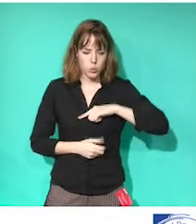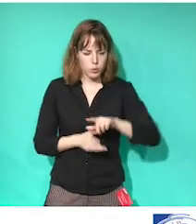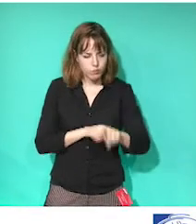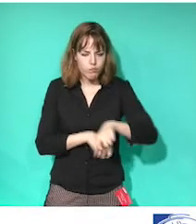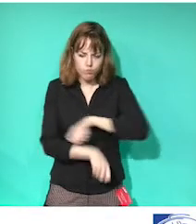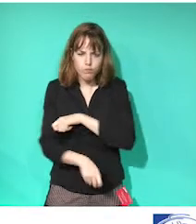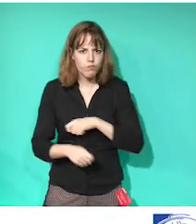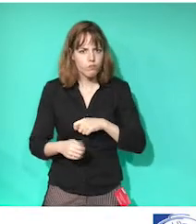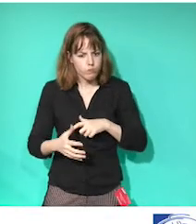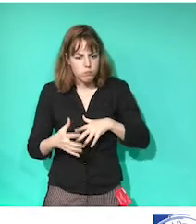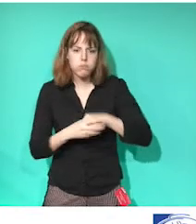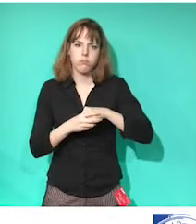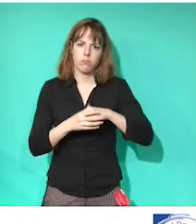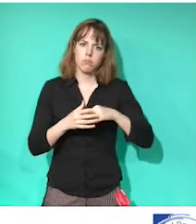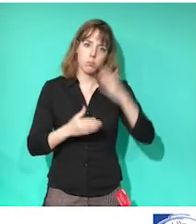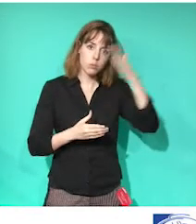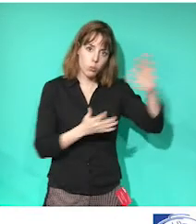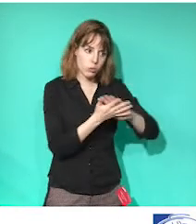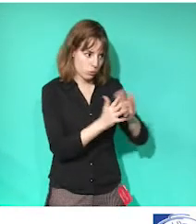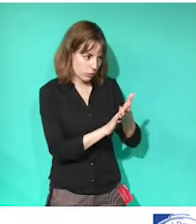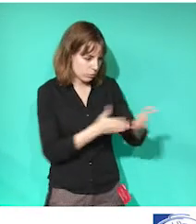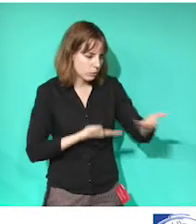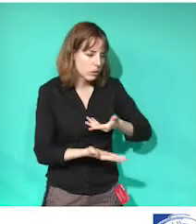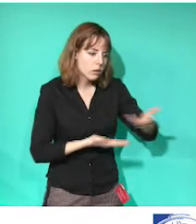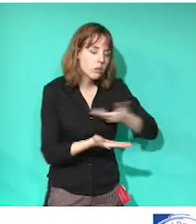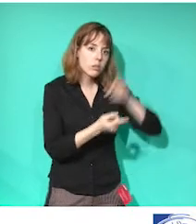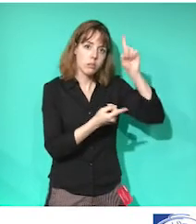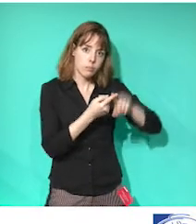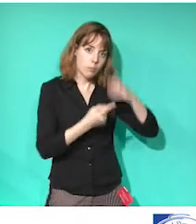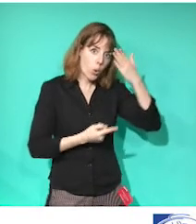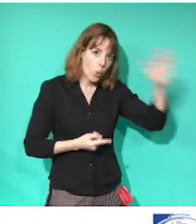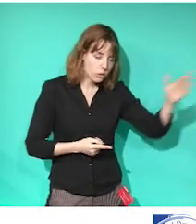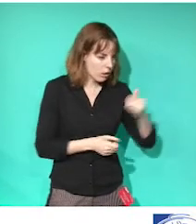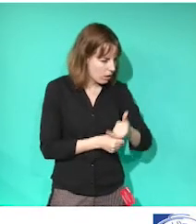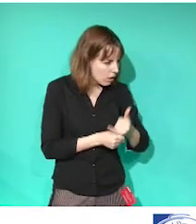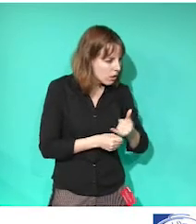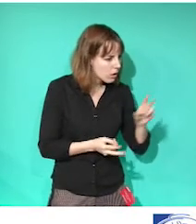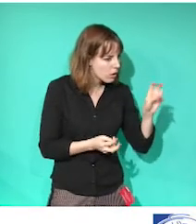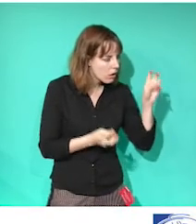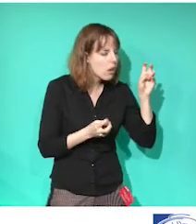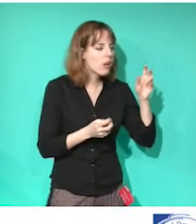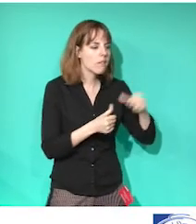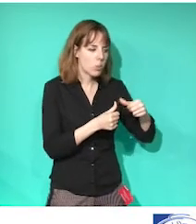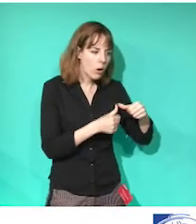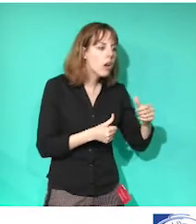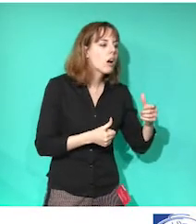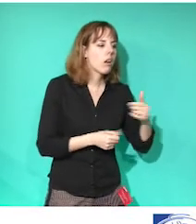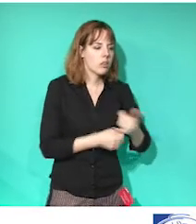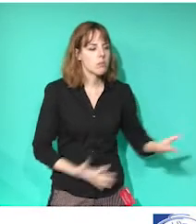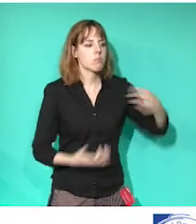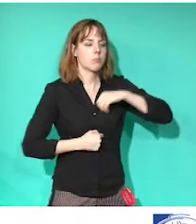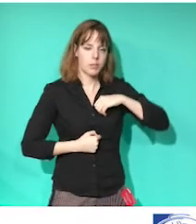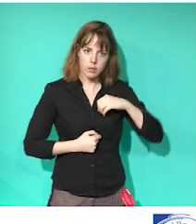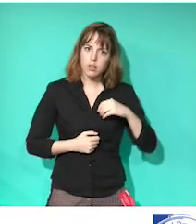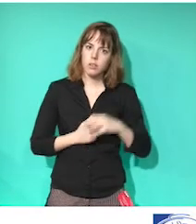participer et surtout d'échanger avec d'autres associations dans d'autres secteurs, d'abord pour apprendre aussi de ces associations-là. Et nous avons